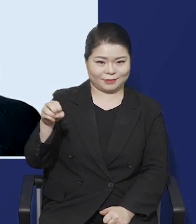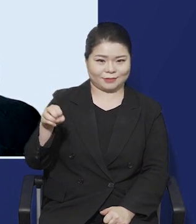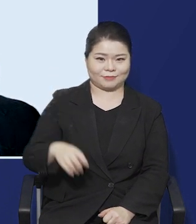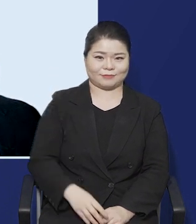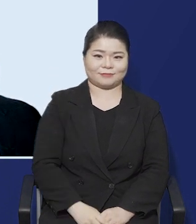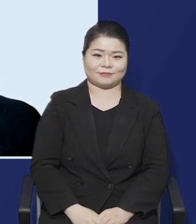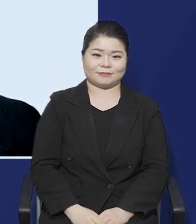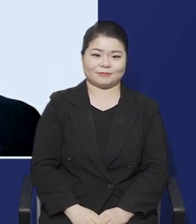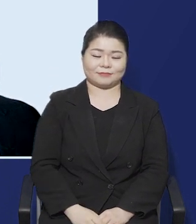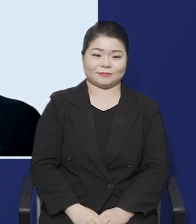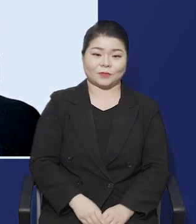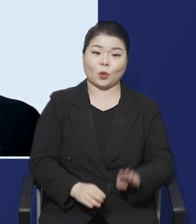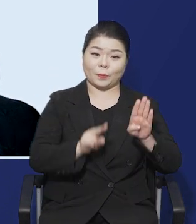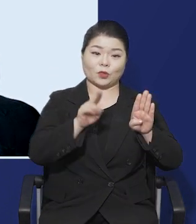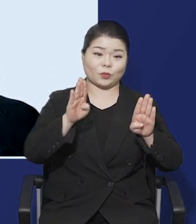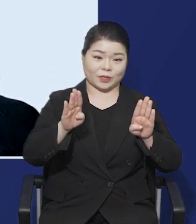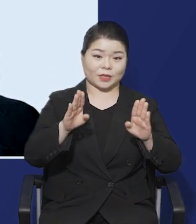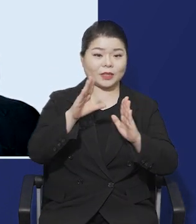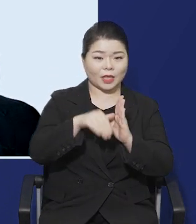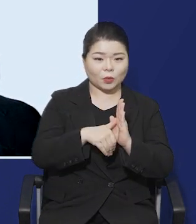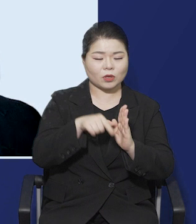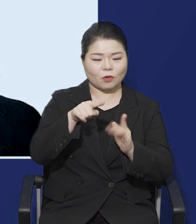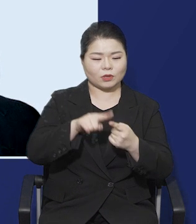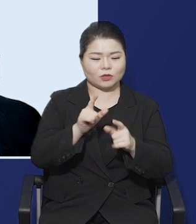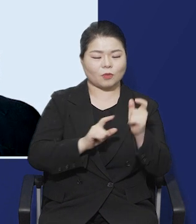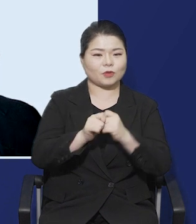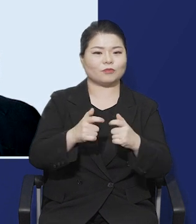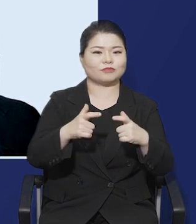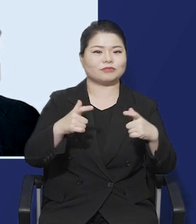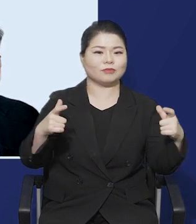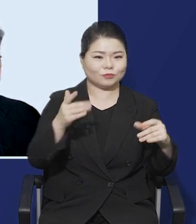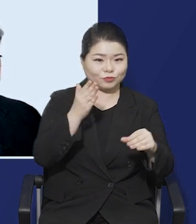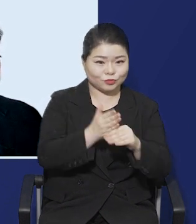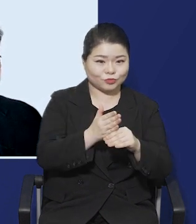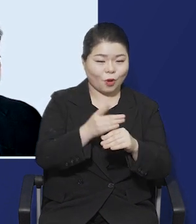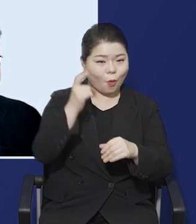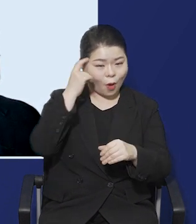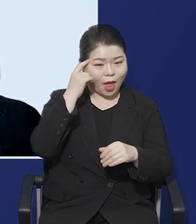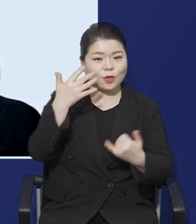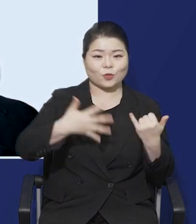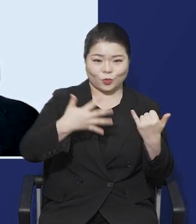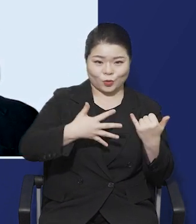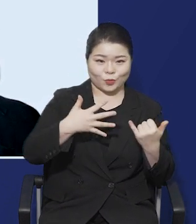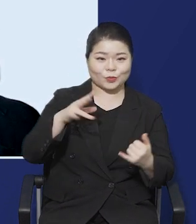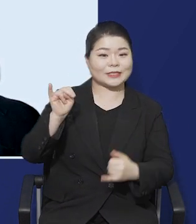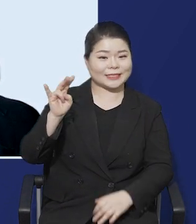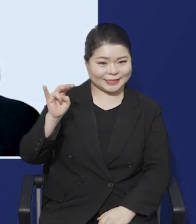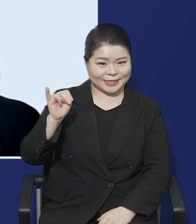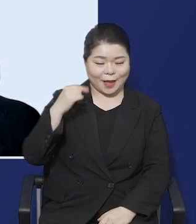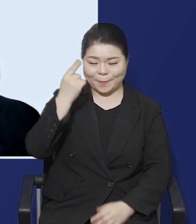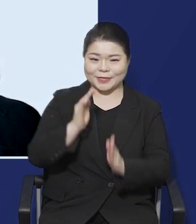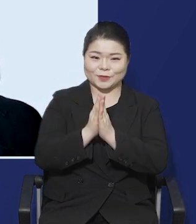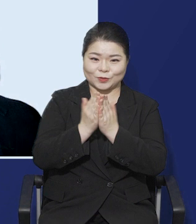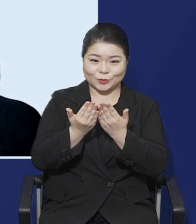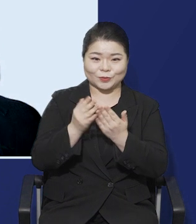차지합니다. 그리고 B2B 영역에서 그 입지를 붙이고 있는데 그 예로는 유튜브나 인스타그램,